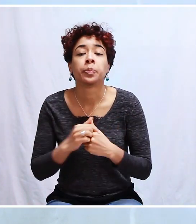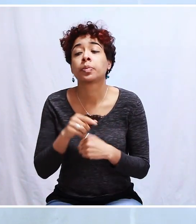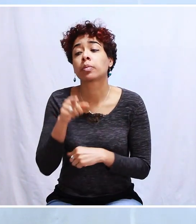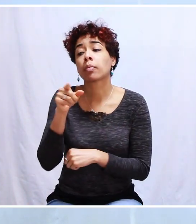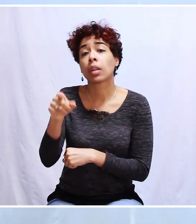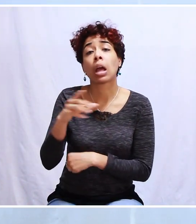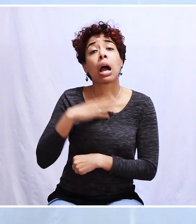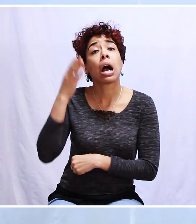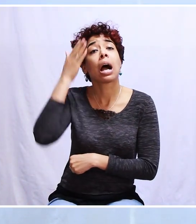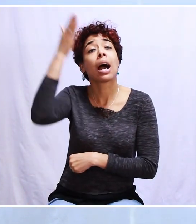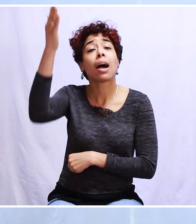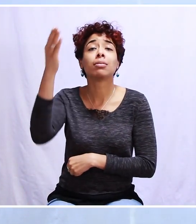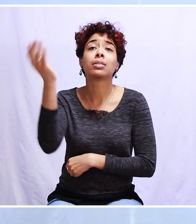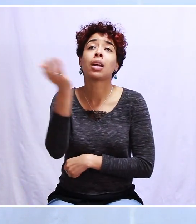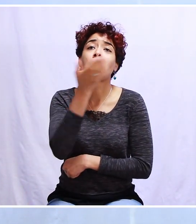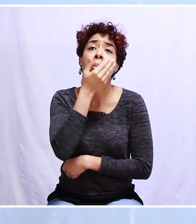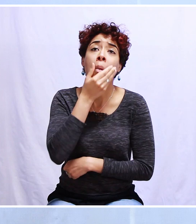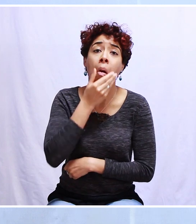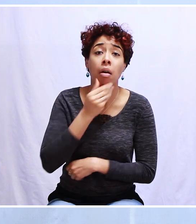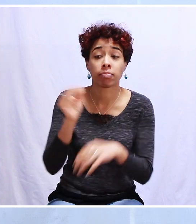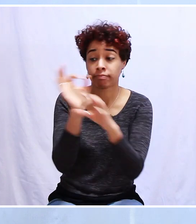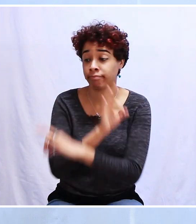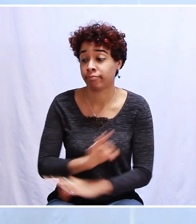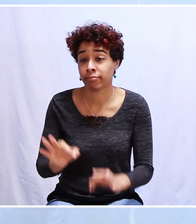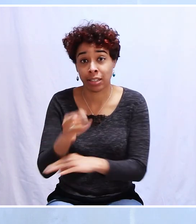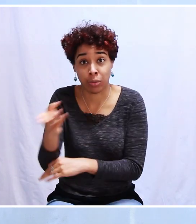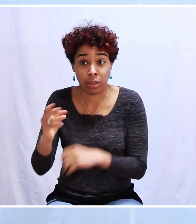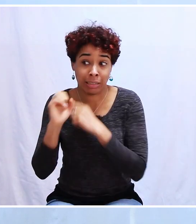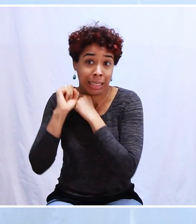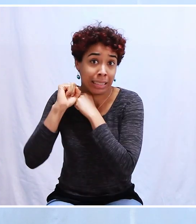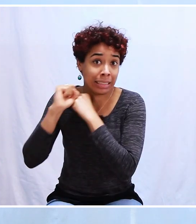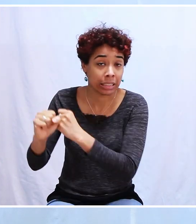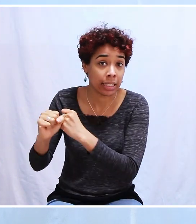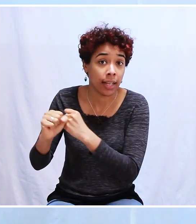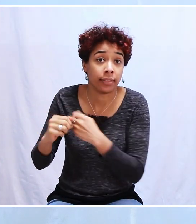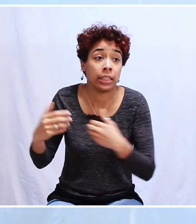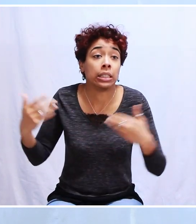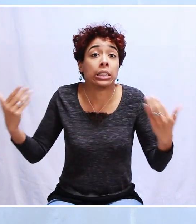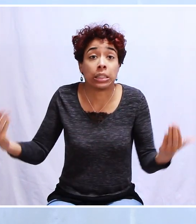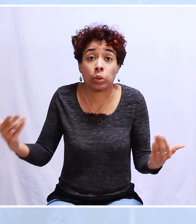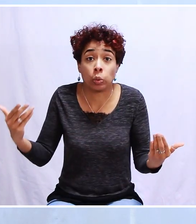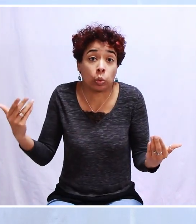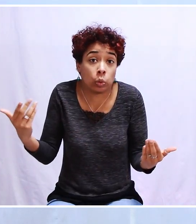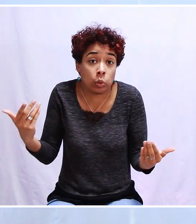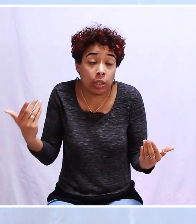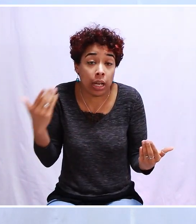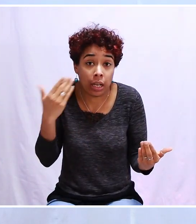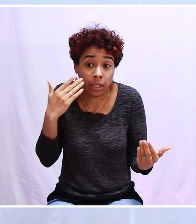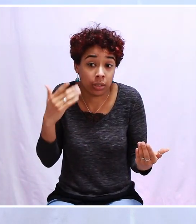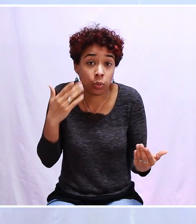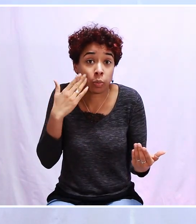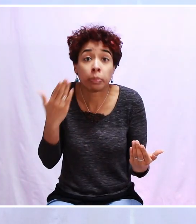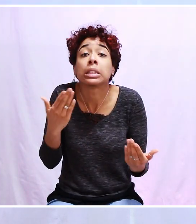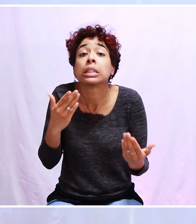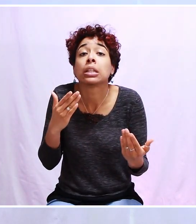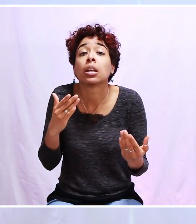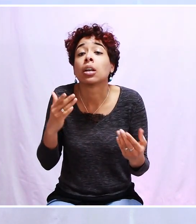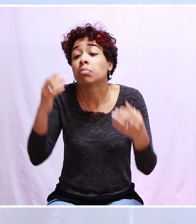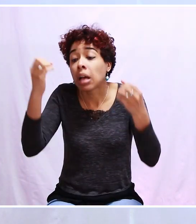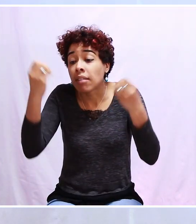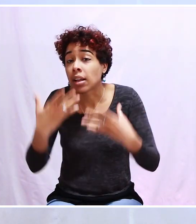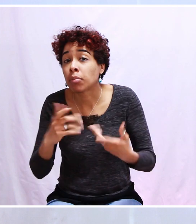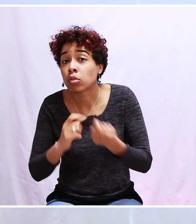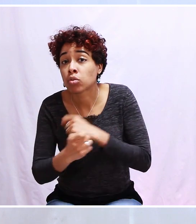qu'il a un avenir radieux? Non, parce qu'il est esclave et que de toute manière, si ça change pas toute sa vie, il sera là jusqu'à sa